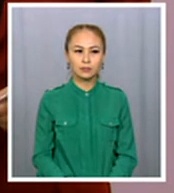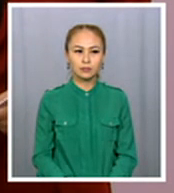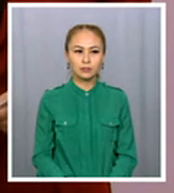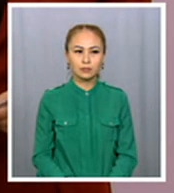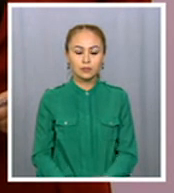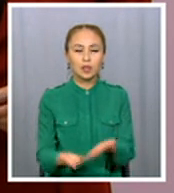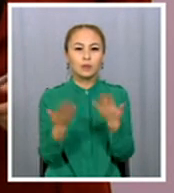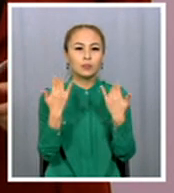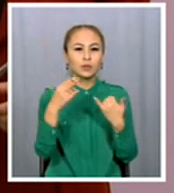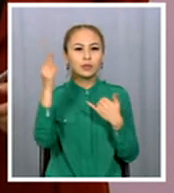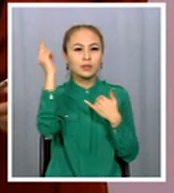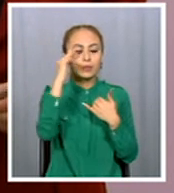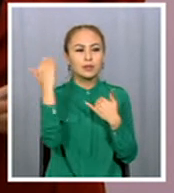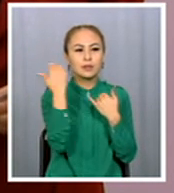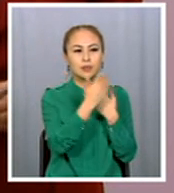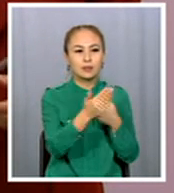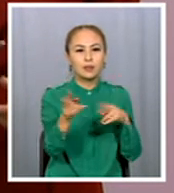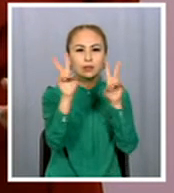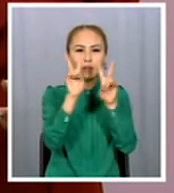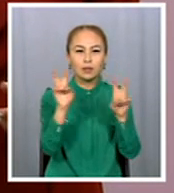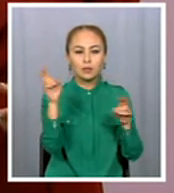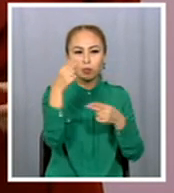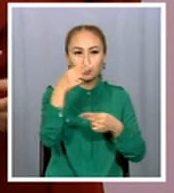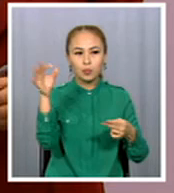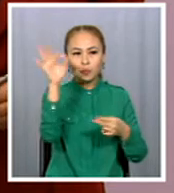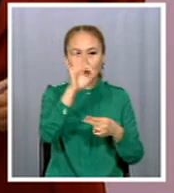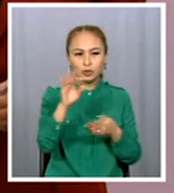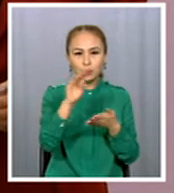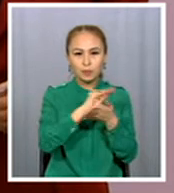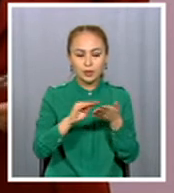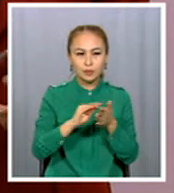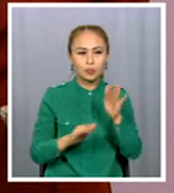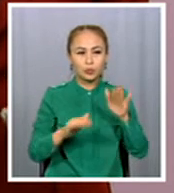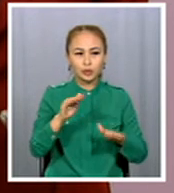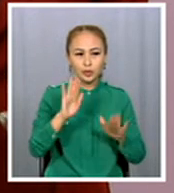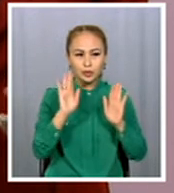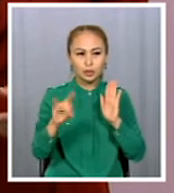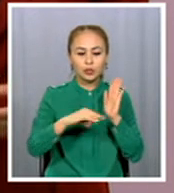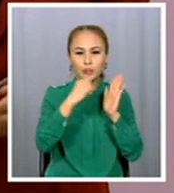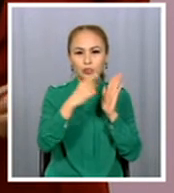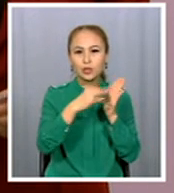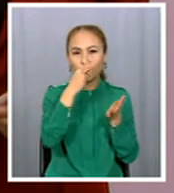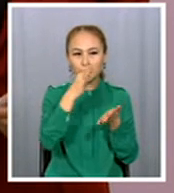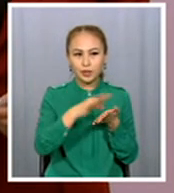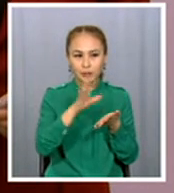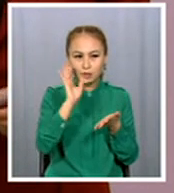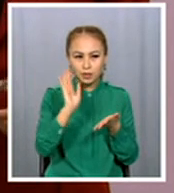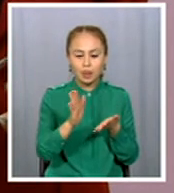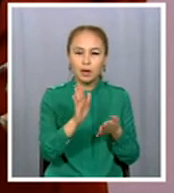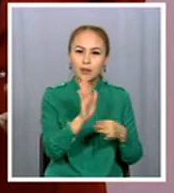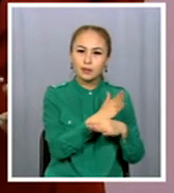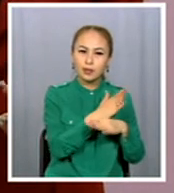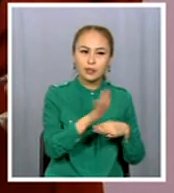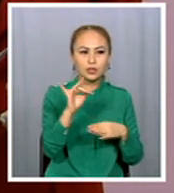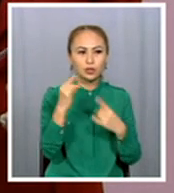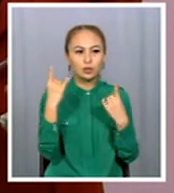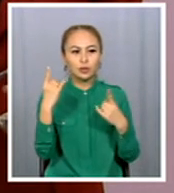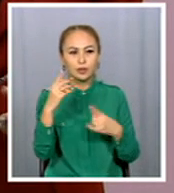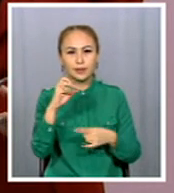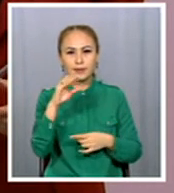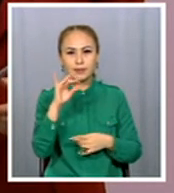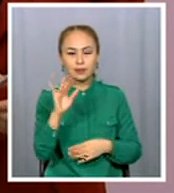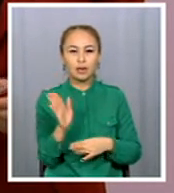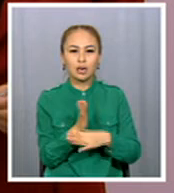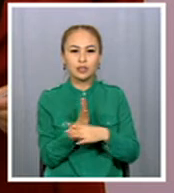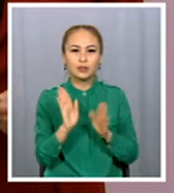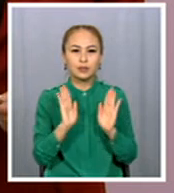Бүгінгі сабақта сендер тақырып бойынша мәтін мазмұнын болжайсыңдар, сұрақтарға жауап бересіңдер, дара және күрделі